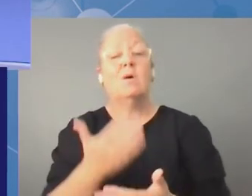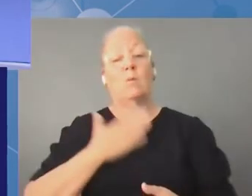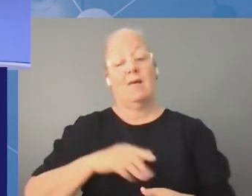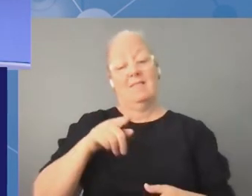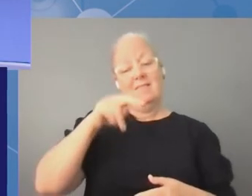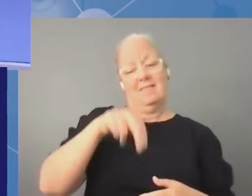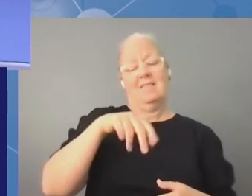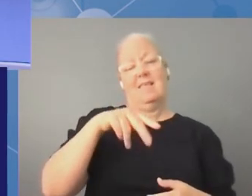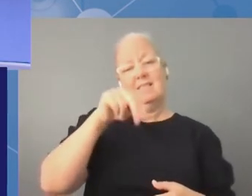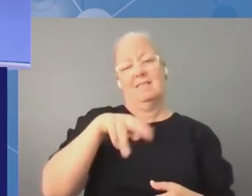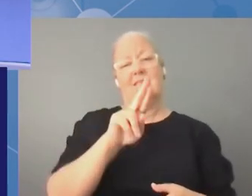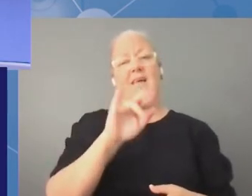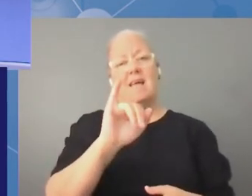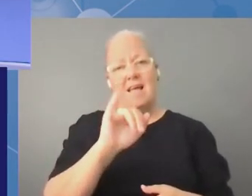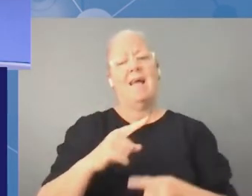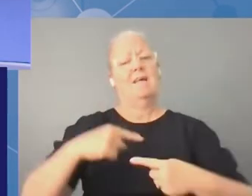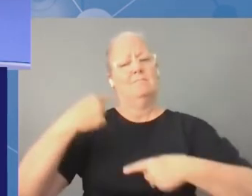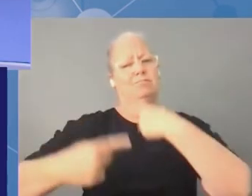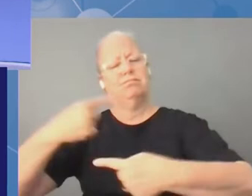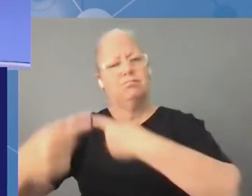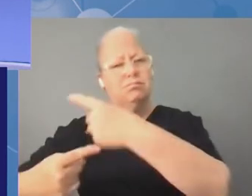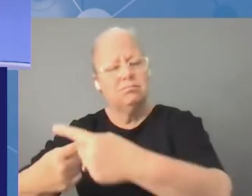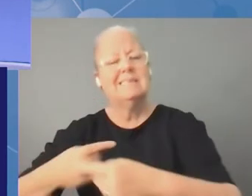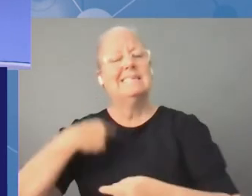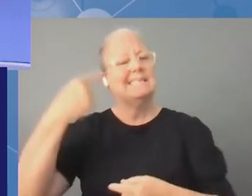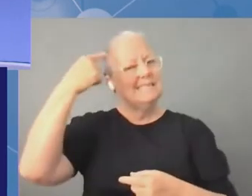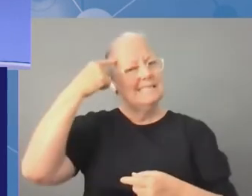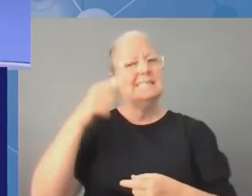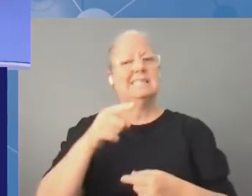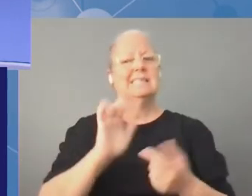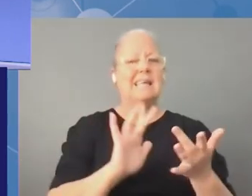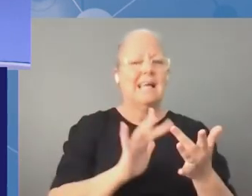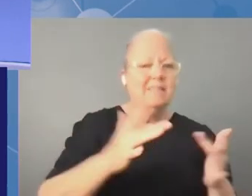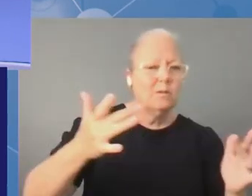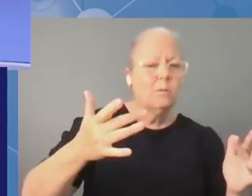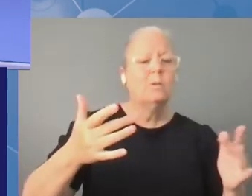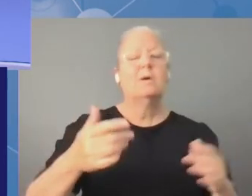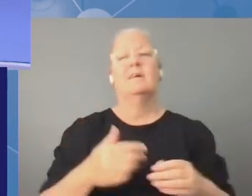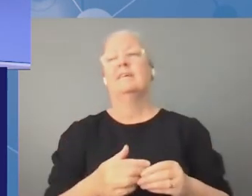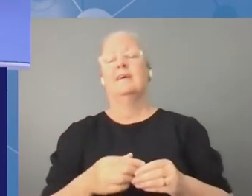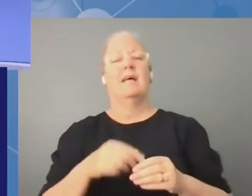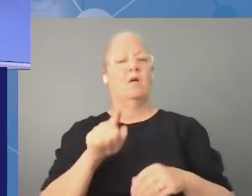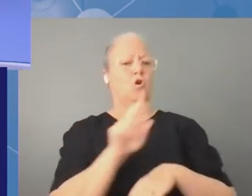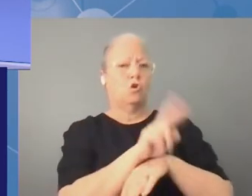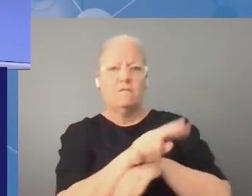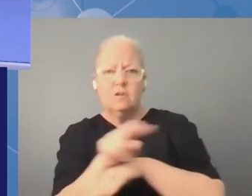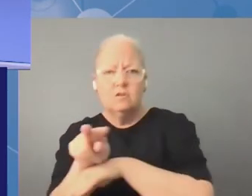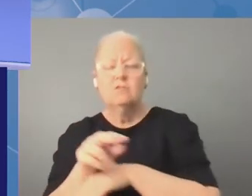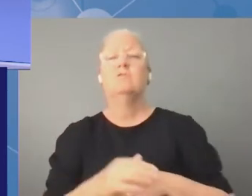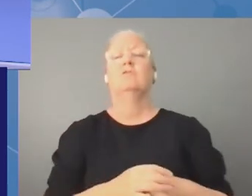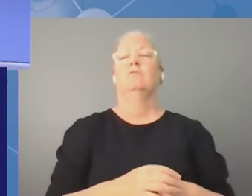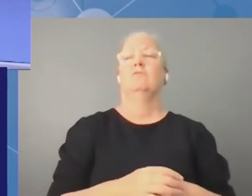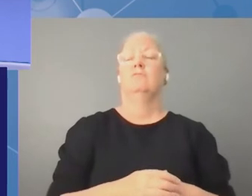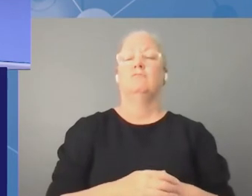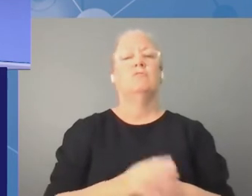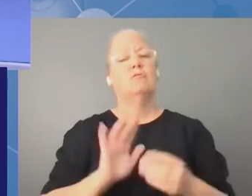يشاركوا في مواصلة الدعم لهذه الشبكات الشبابية المعروفة تحت مختصر